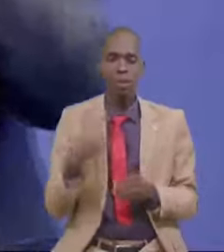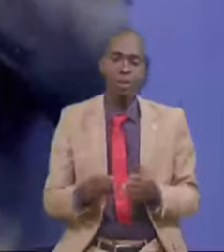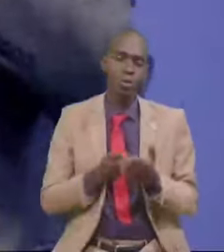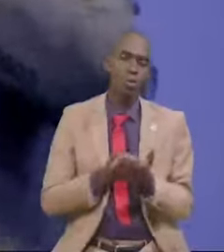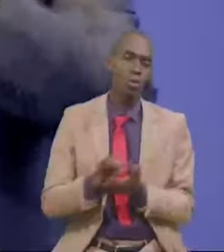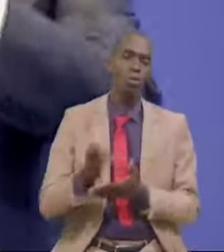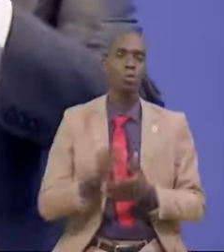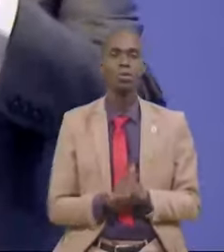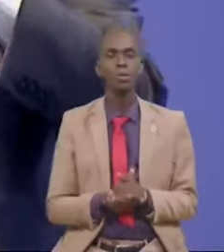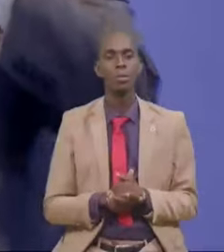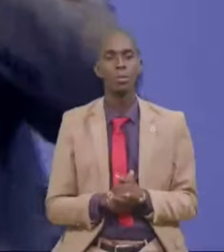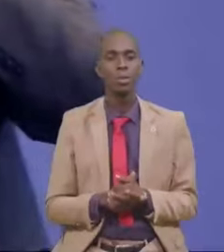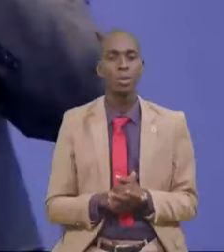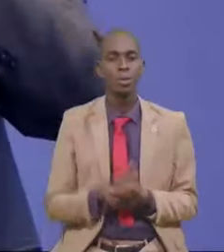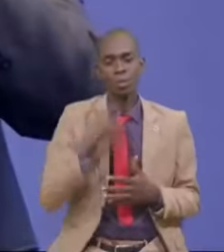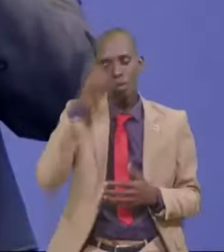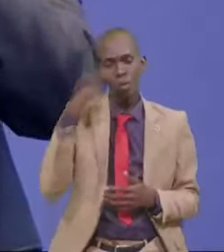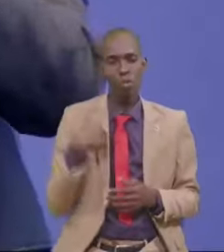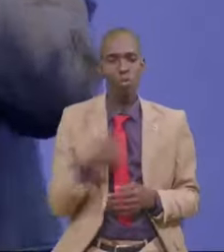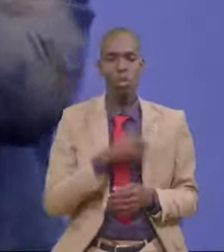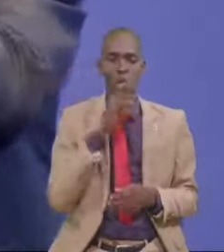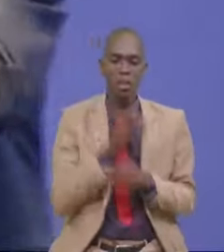Parce que nous sommes sauvés dans la vérité.